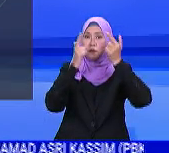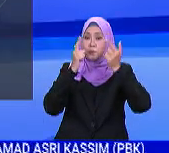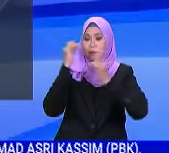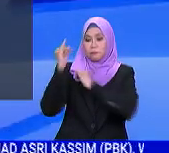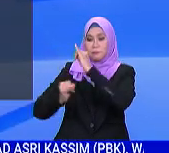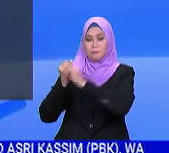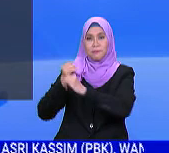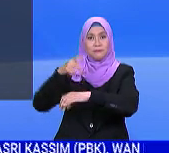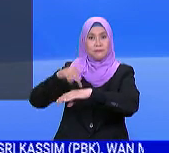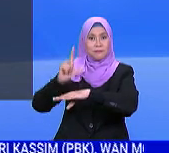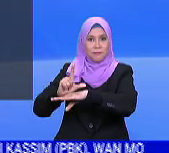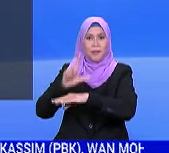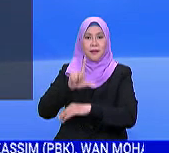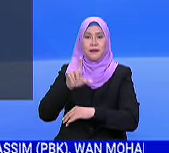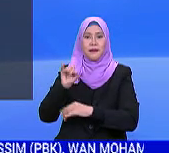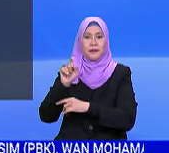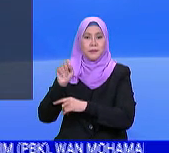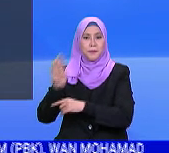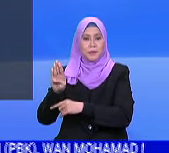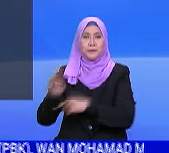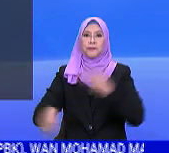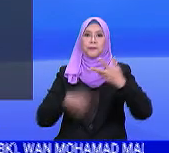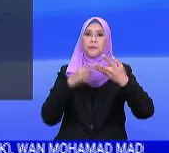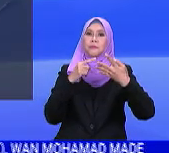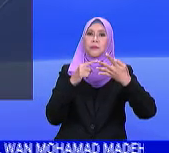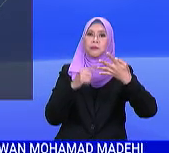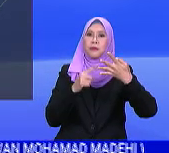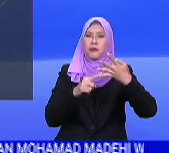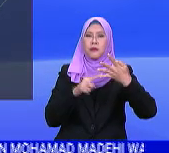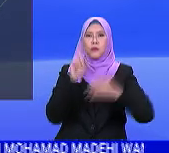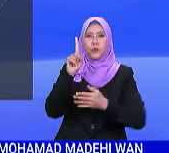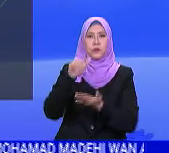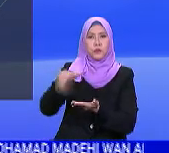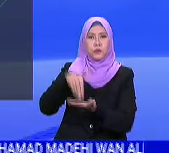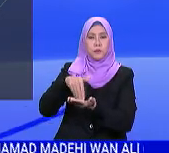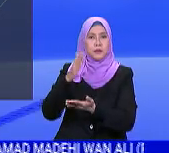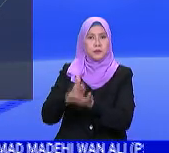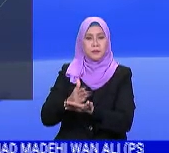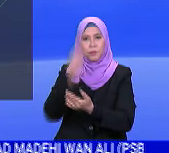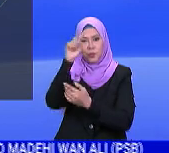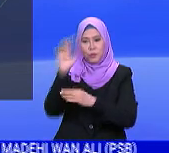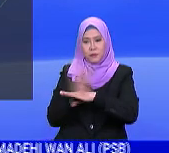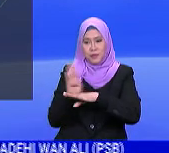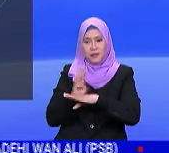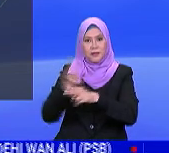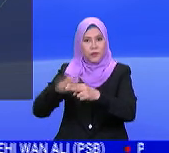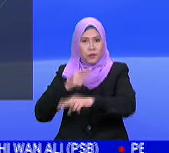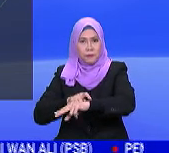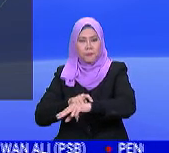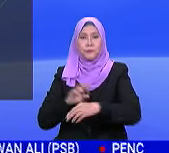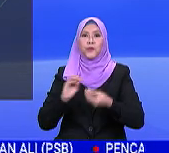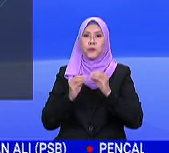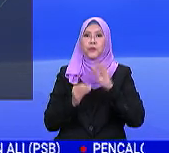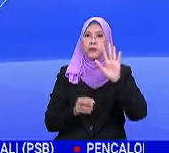antarabangsa Langkawi LITB. Keempat, One Stop Center OSC untuk pelawat perniagaan jangka pendek.